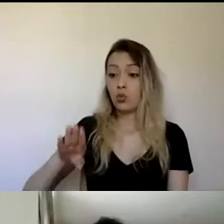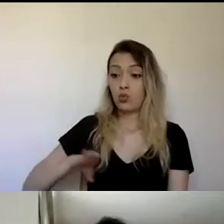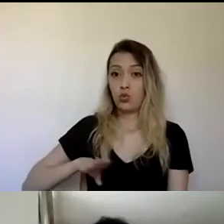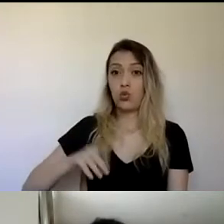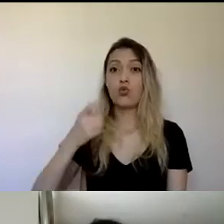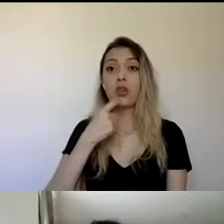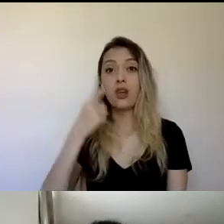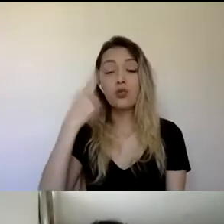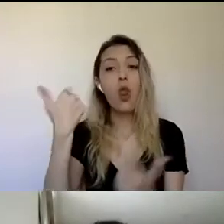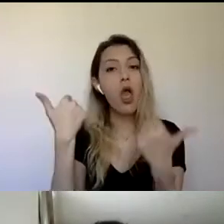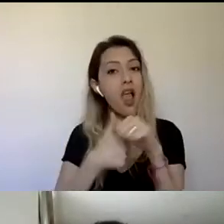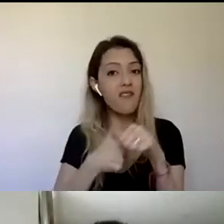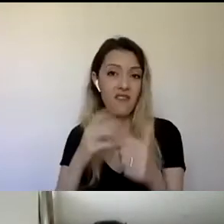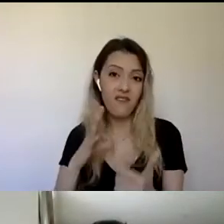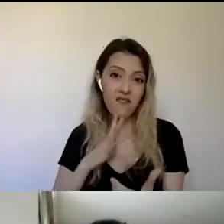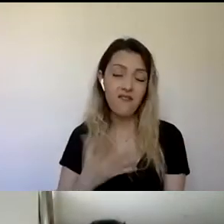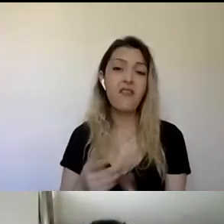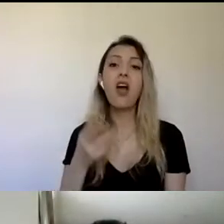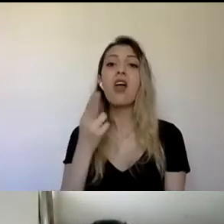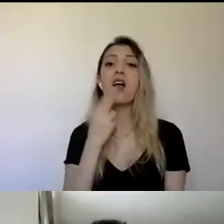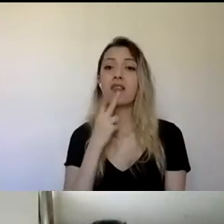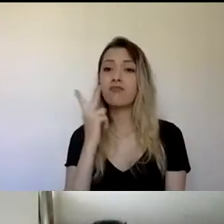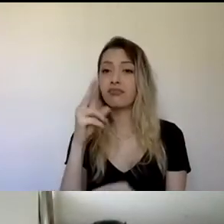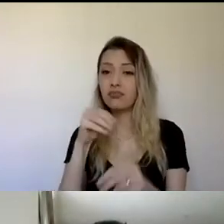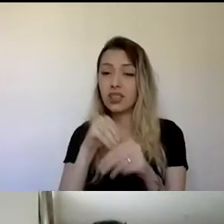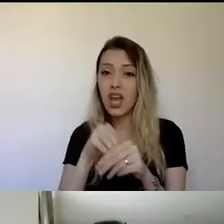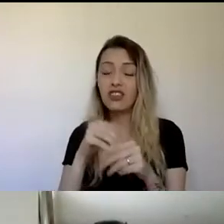var. Bunun içerisinde kadınlara ve diğer